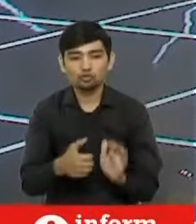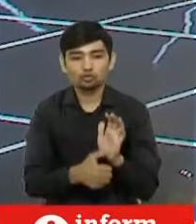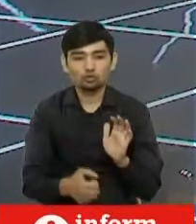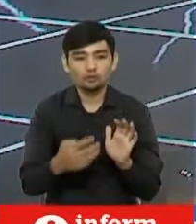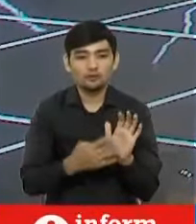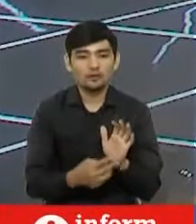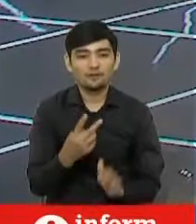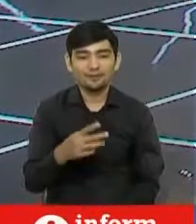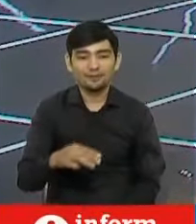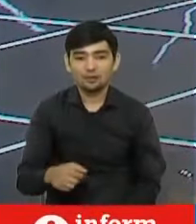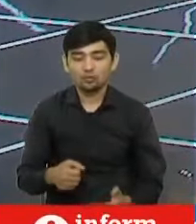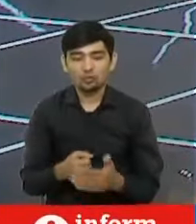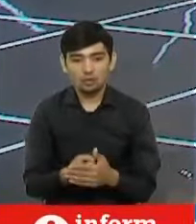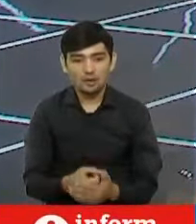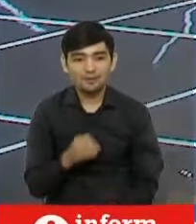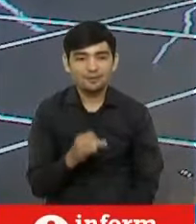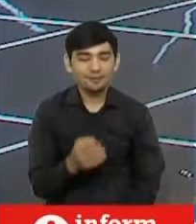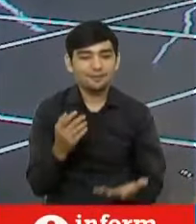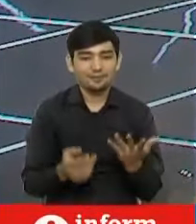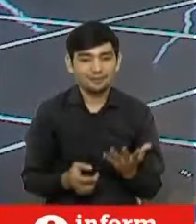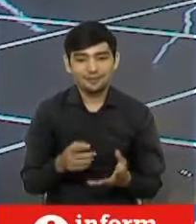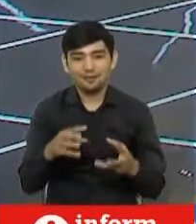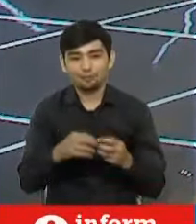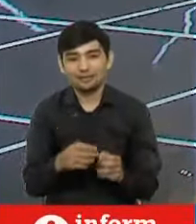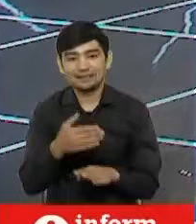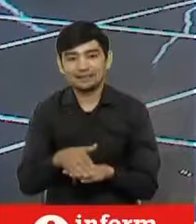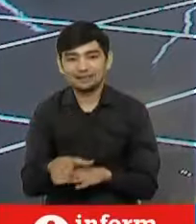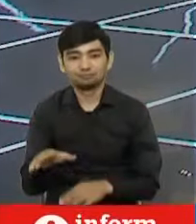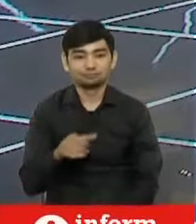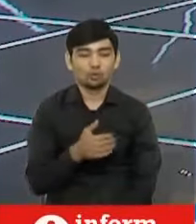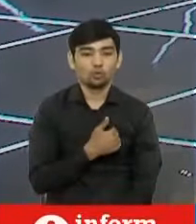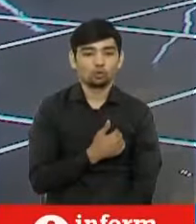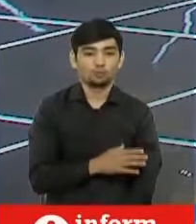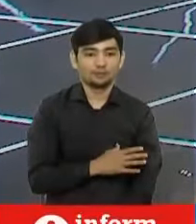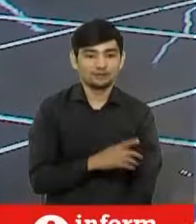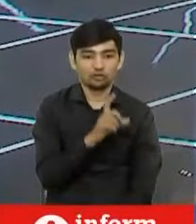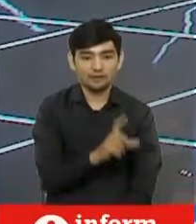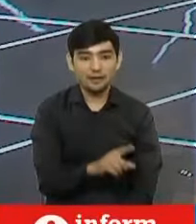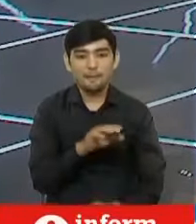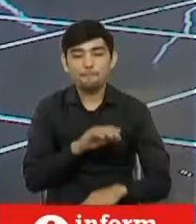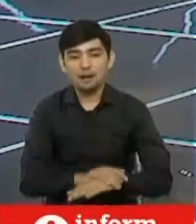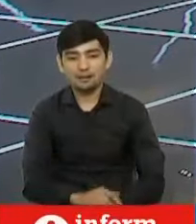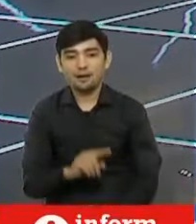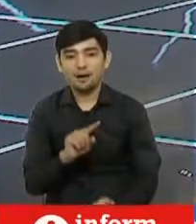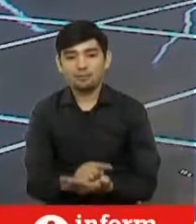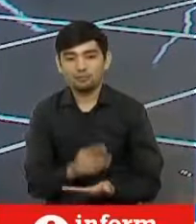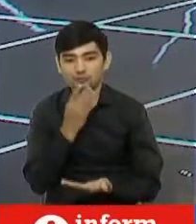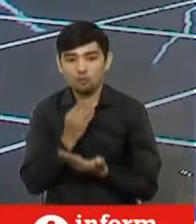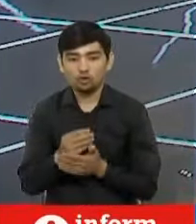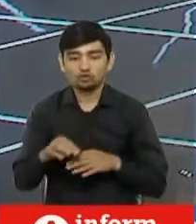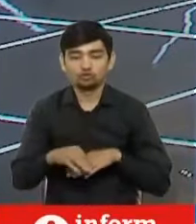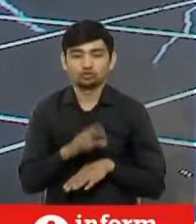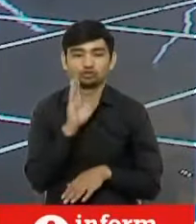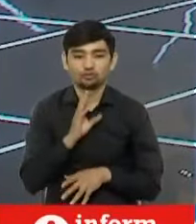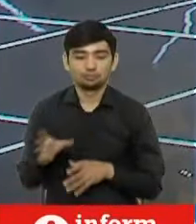3.692.000 теңгеге тең. Демек енді осы көлемдегі несиені рәсімдегісі келген адам банкке міндетті түрде жұбайын ертіп баруға